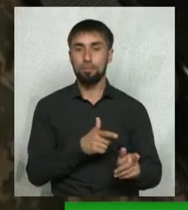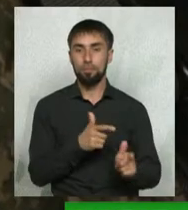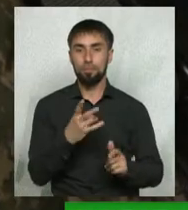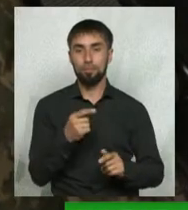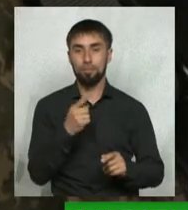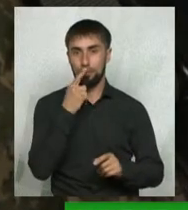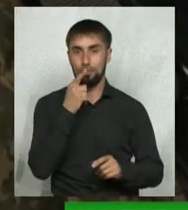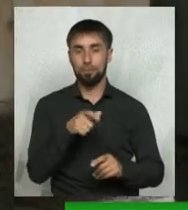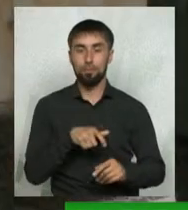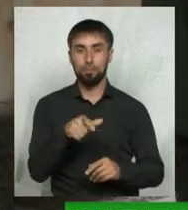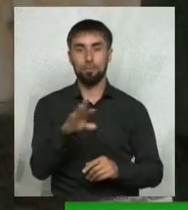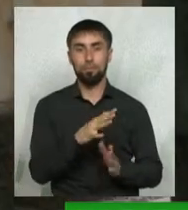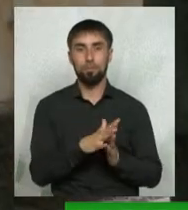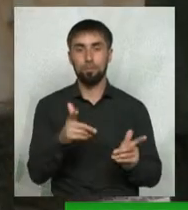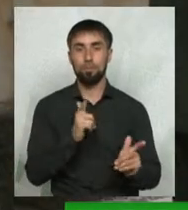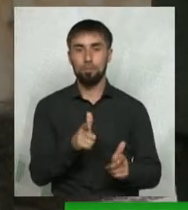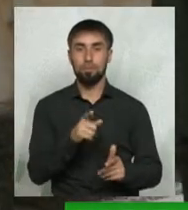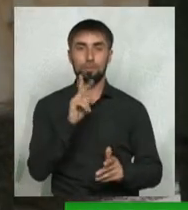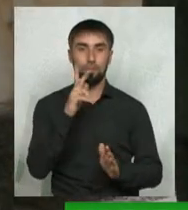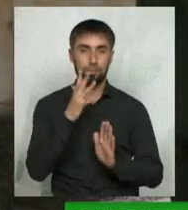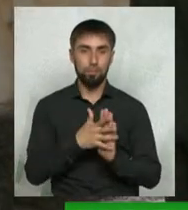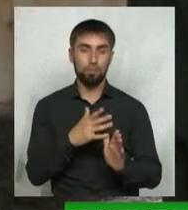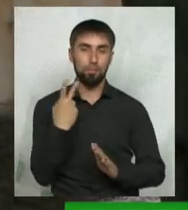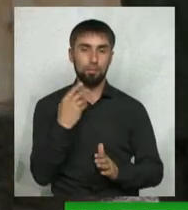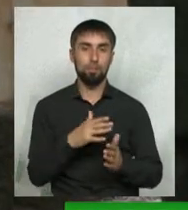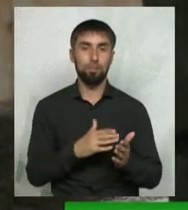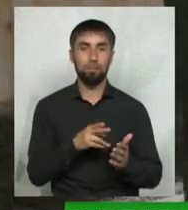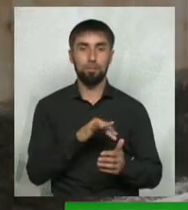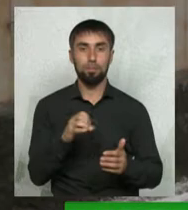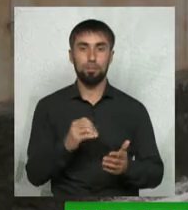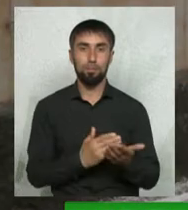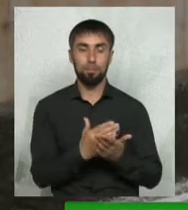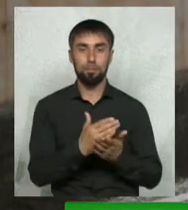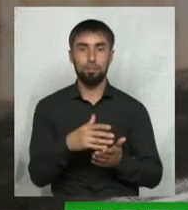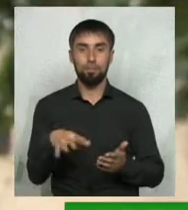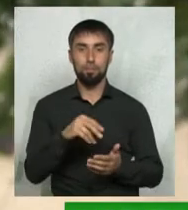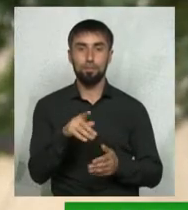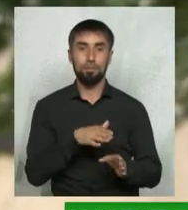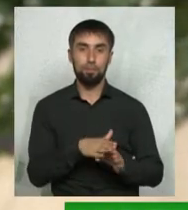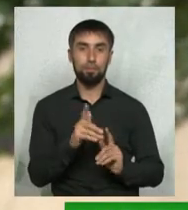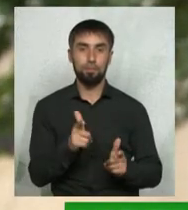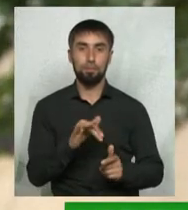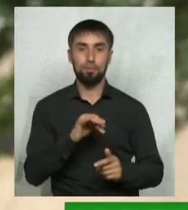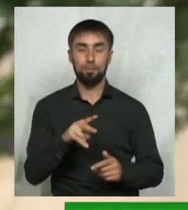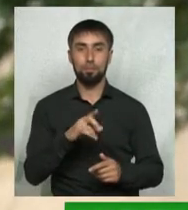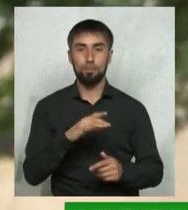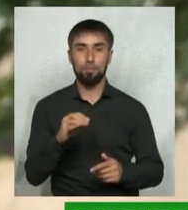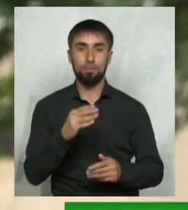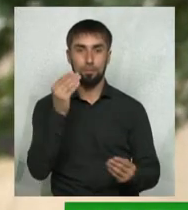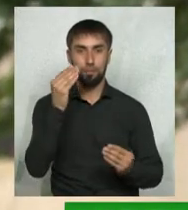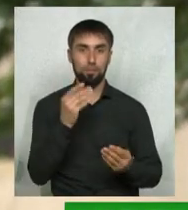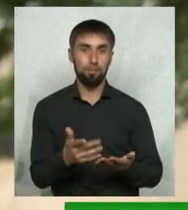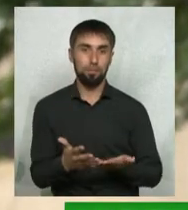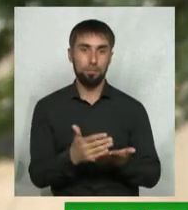Большинство призывников – добровольцы. Те, кто понимает долг превыше всего и с гордостью готовы его выполнить. Исмаил Буружев, к примеру,